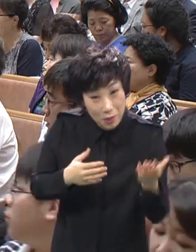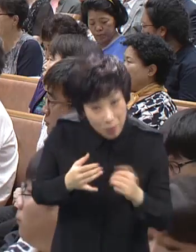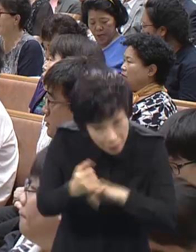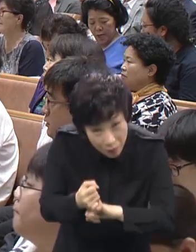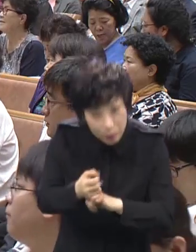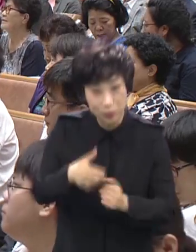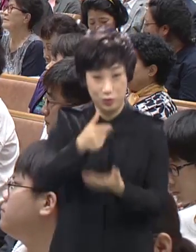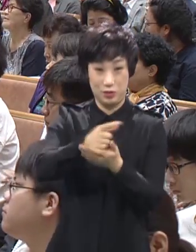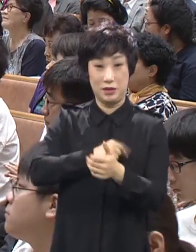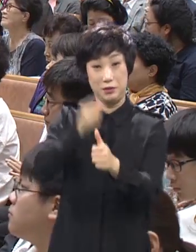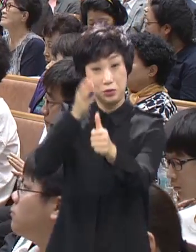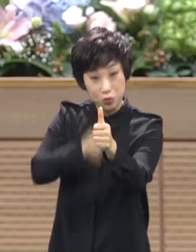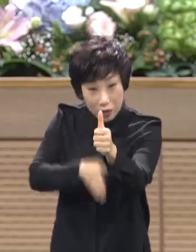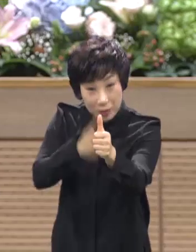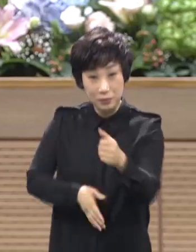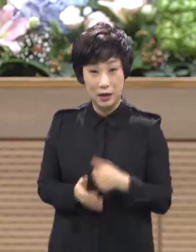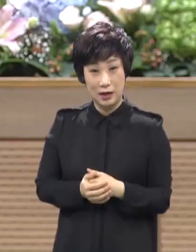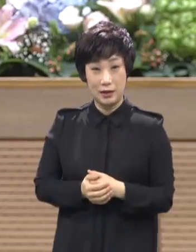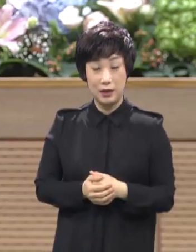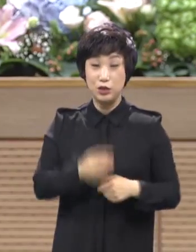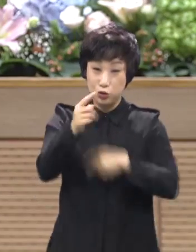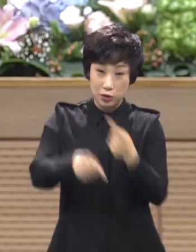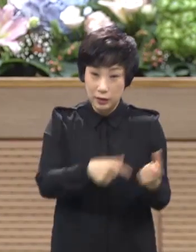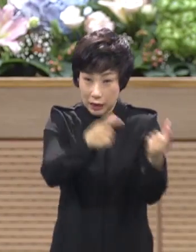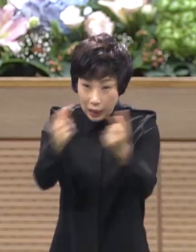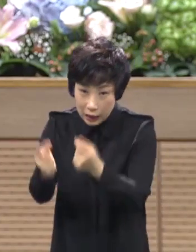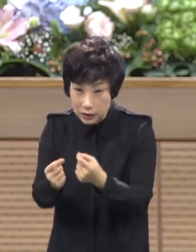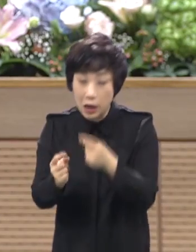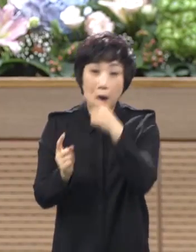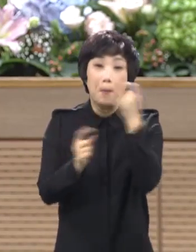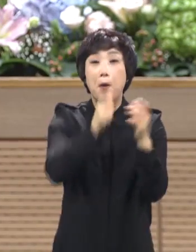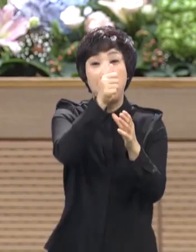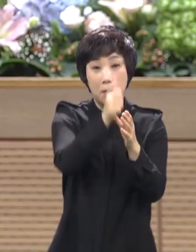축원합니다. 다 같이 미혹당하면